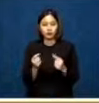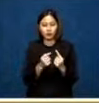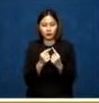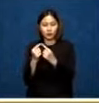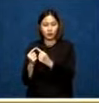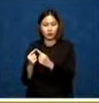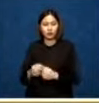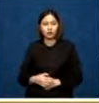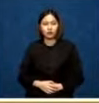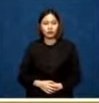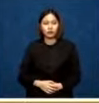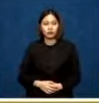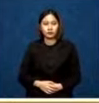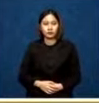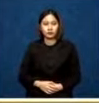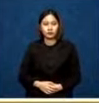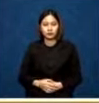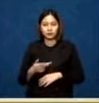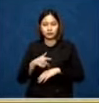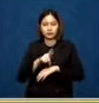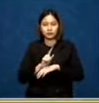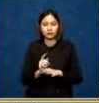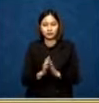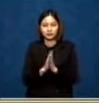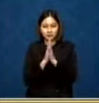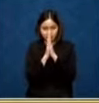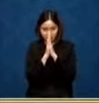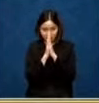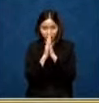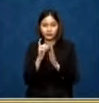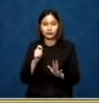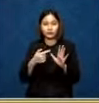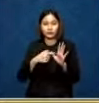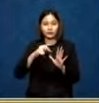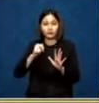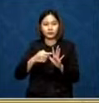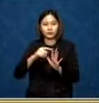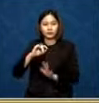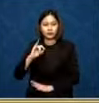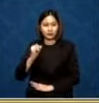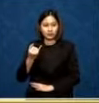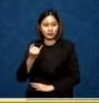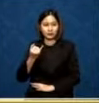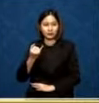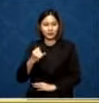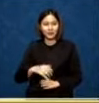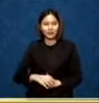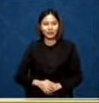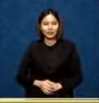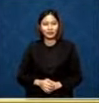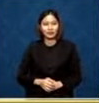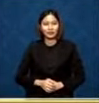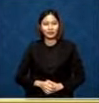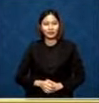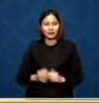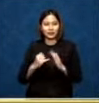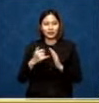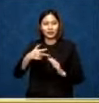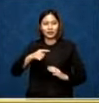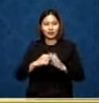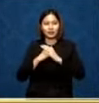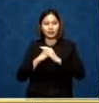อำนาจวิลาวันครับ กราบเรียนท่านประธานสภาที่เคารพอำนาจวิลาวันสมาชิกสภาผู้แทนราษฎรเขต1ปราจีนบุรีพรรคภูมิใจไ